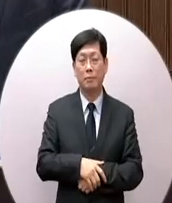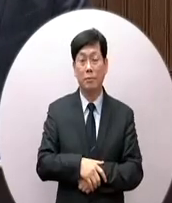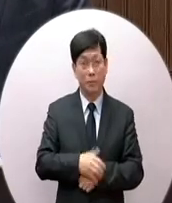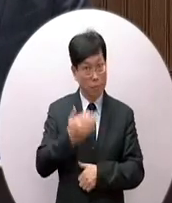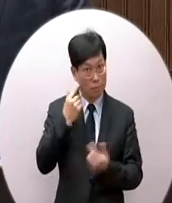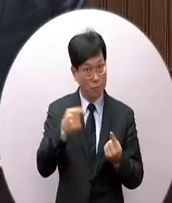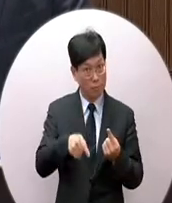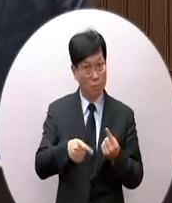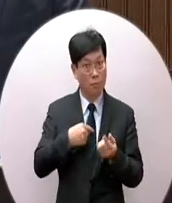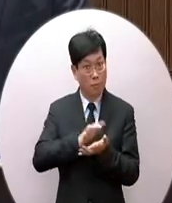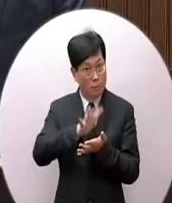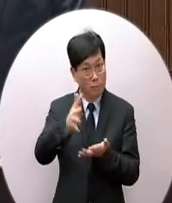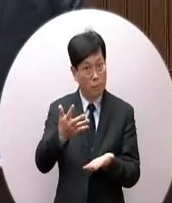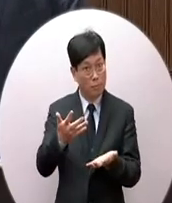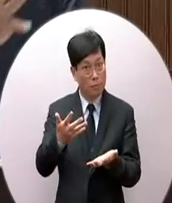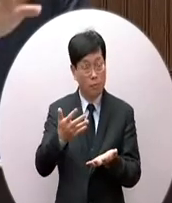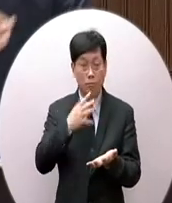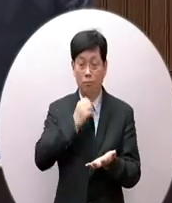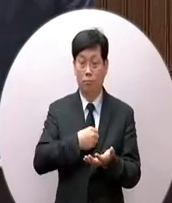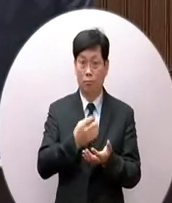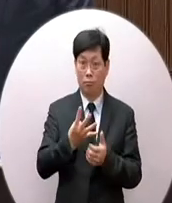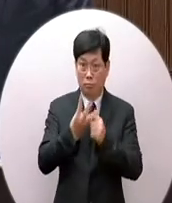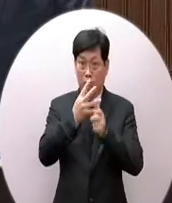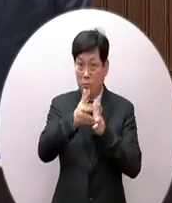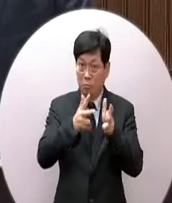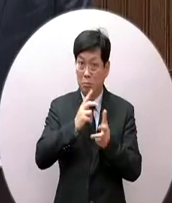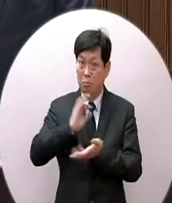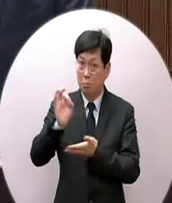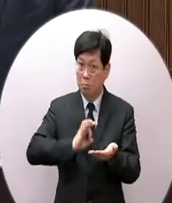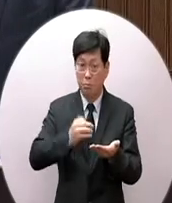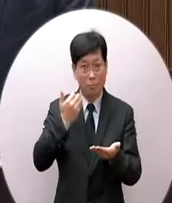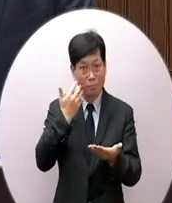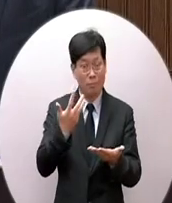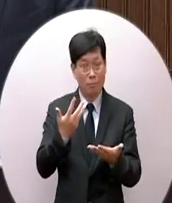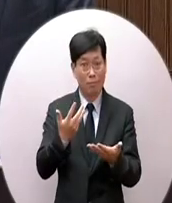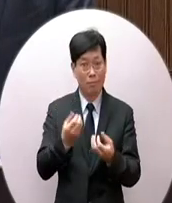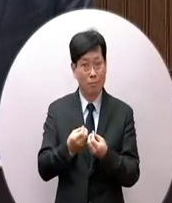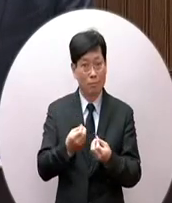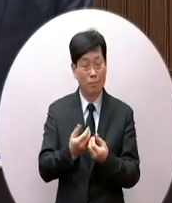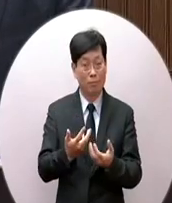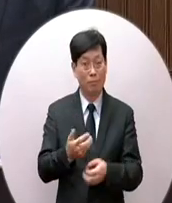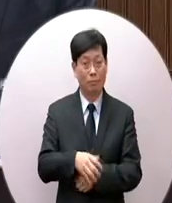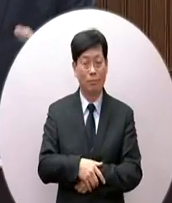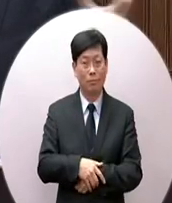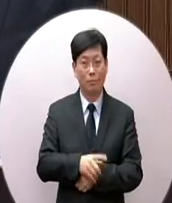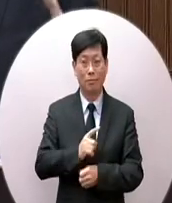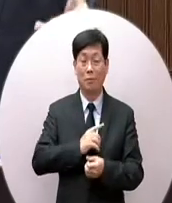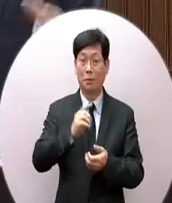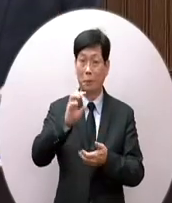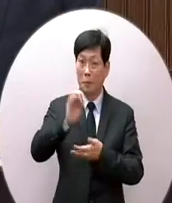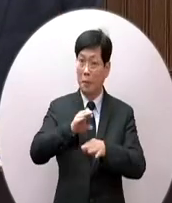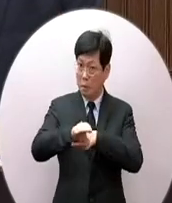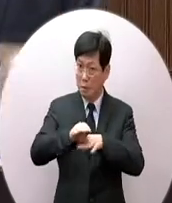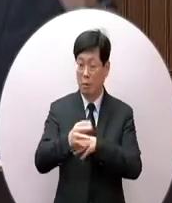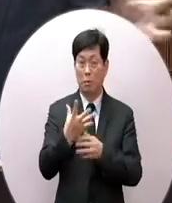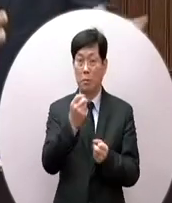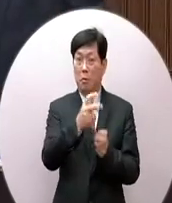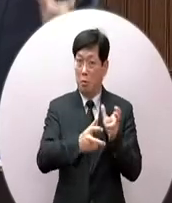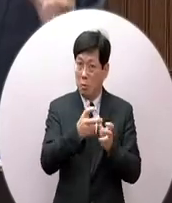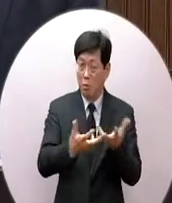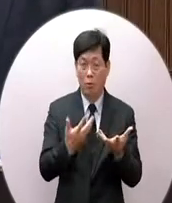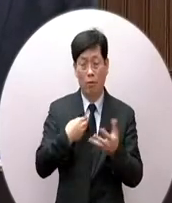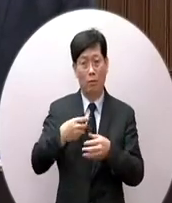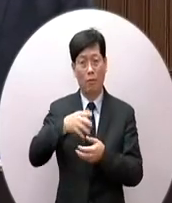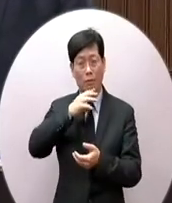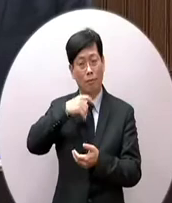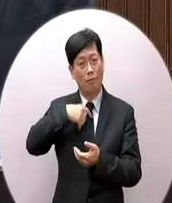如果是这样的话，将来要把核四这个卖出去给其他的国家使用。那你卖一部车子没有油，你卖个电厂